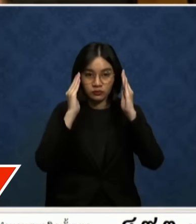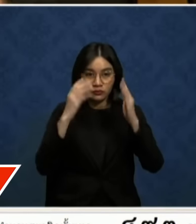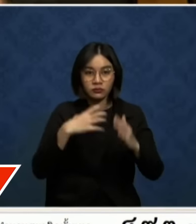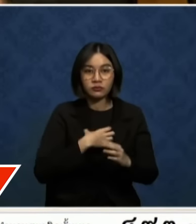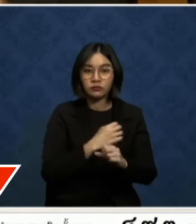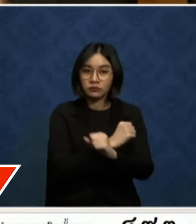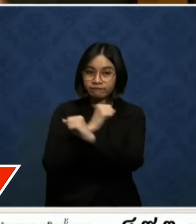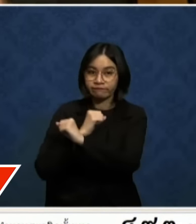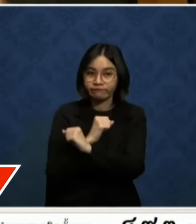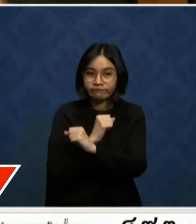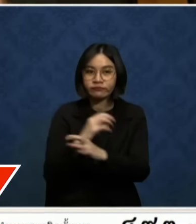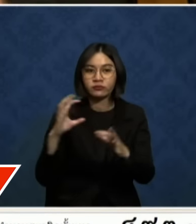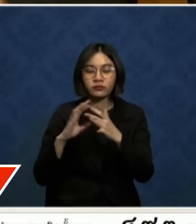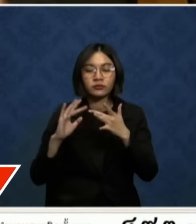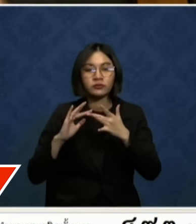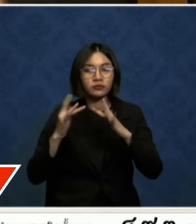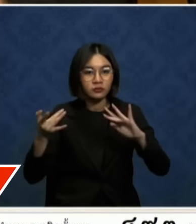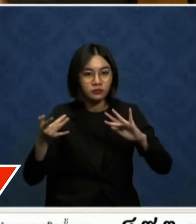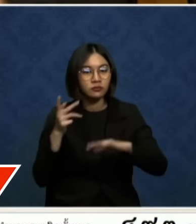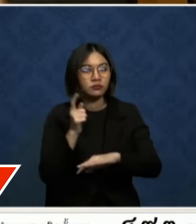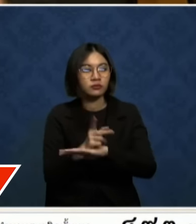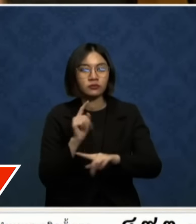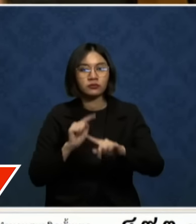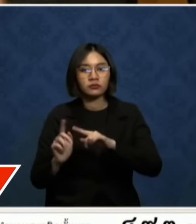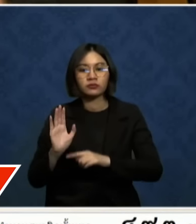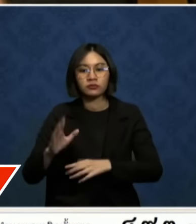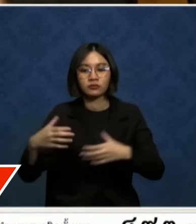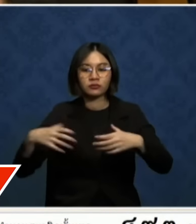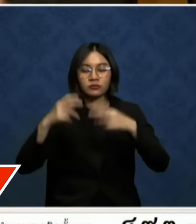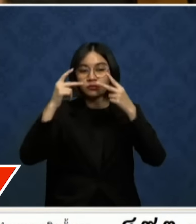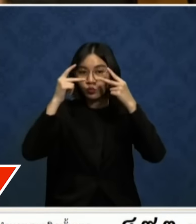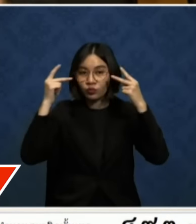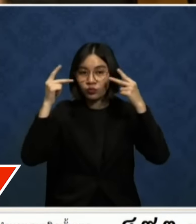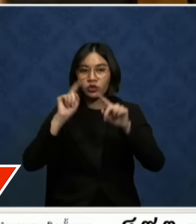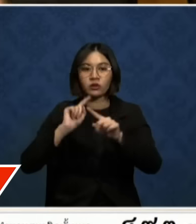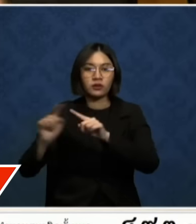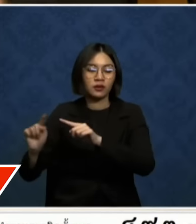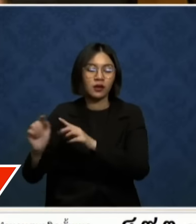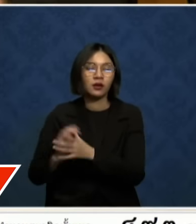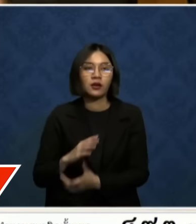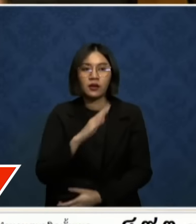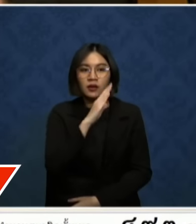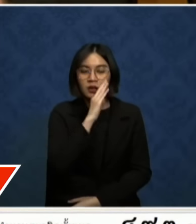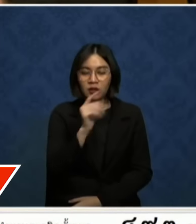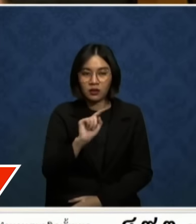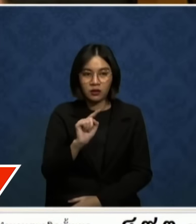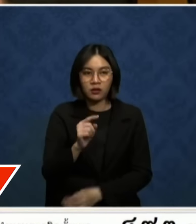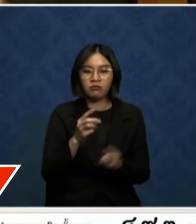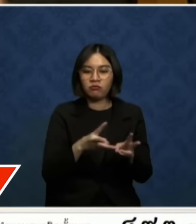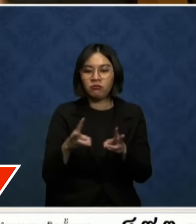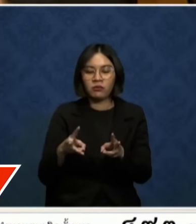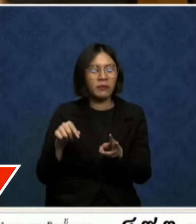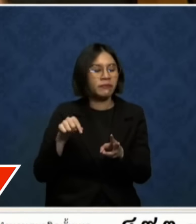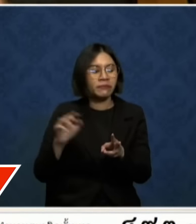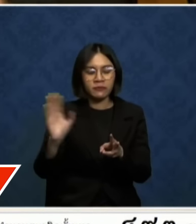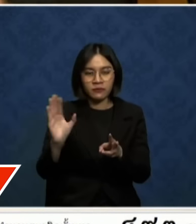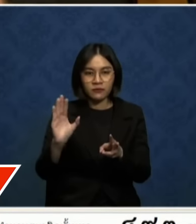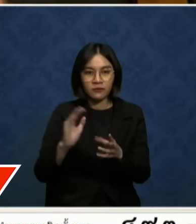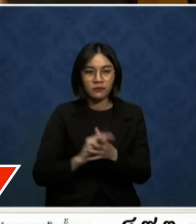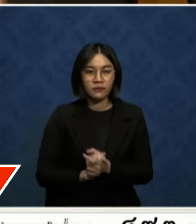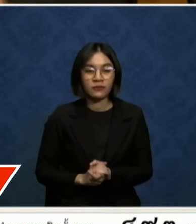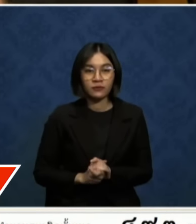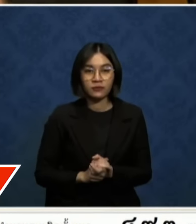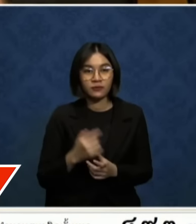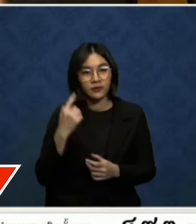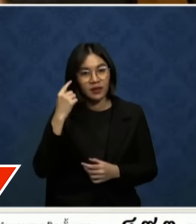กั้นในเรื่องของการใช้อินเทอร์เน็ตนะครับของบรรดาเหล่าสแกมเมอร์ซึ่งถ้าเราไม่ใช้วิธีนี้นะครับมัน